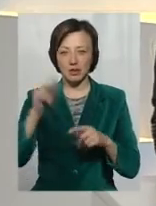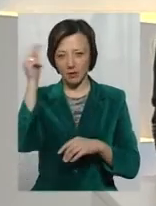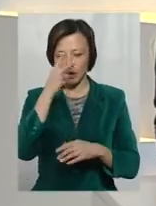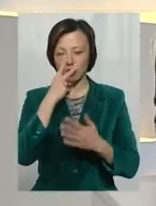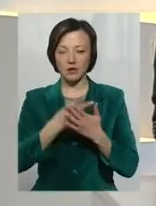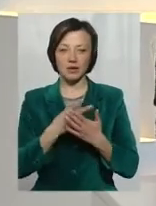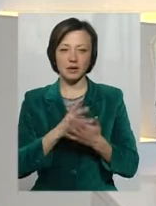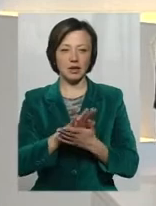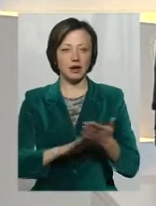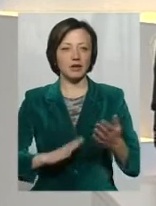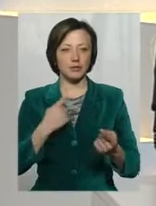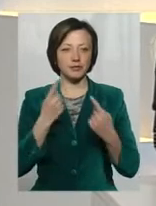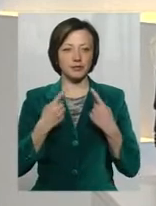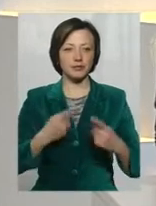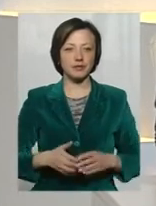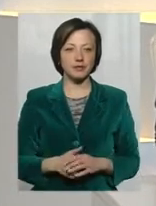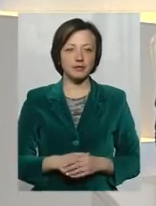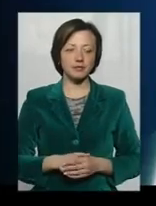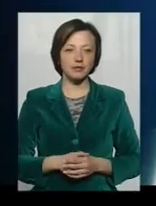ми його переглянемо, потім ще раз прокоментуємо.